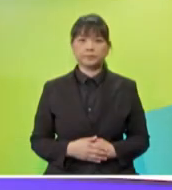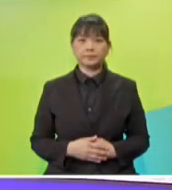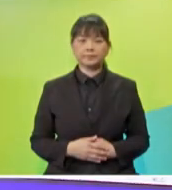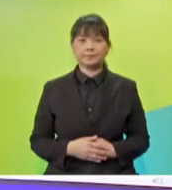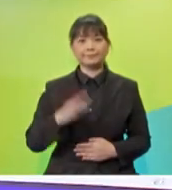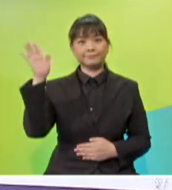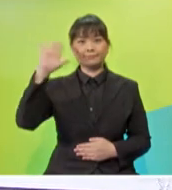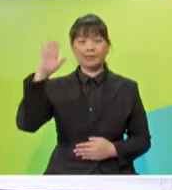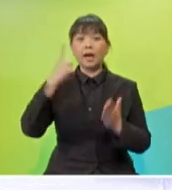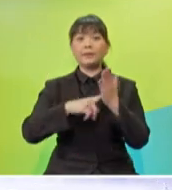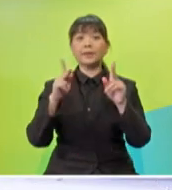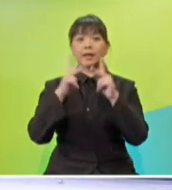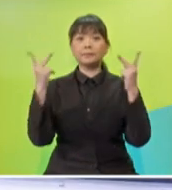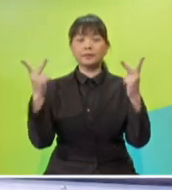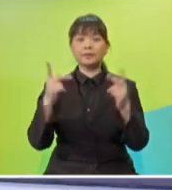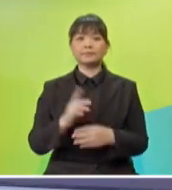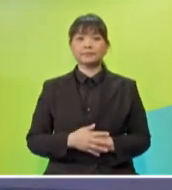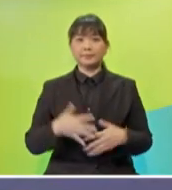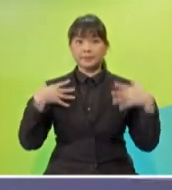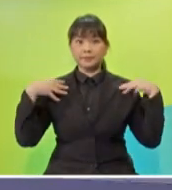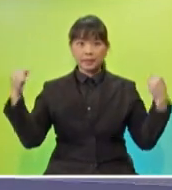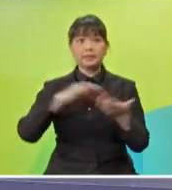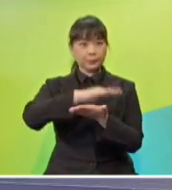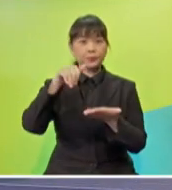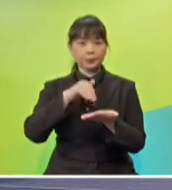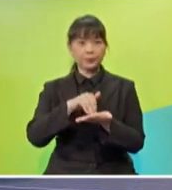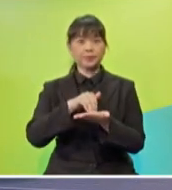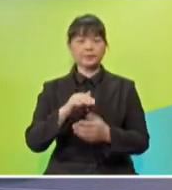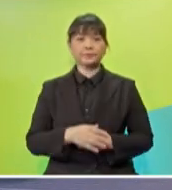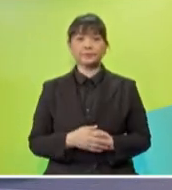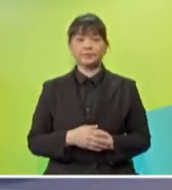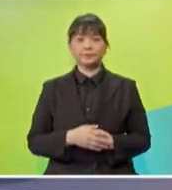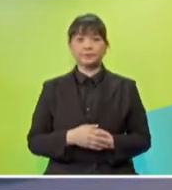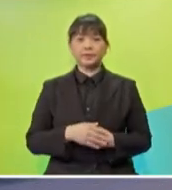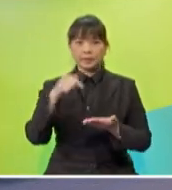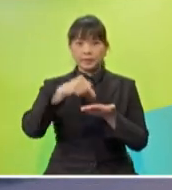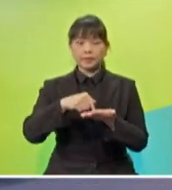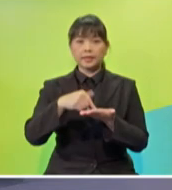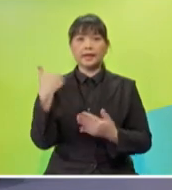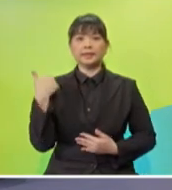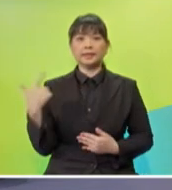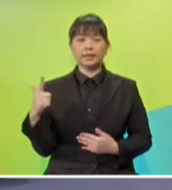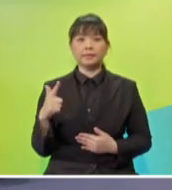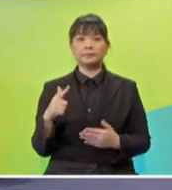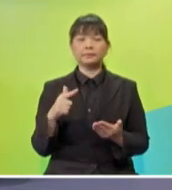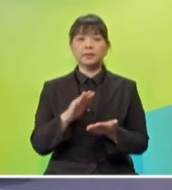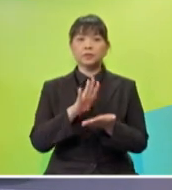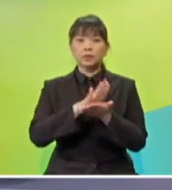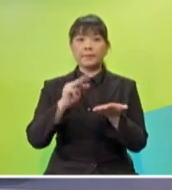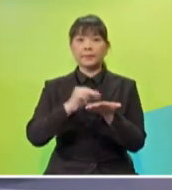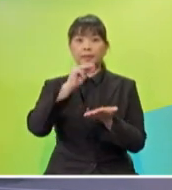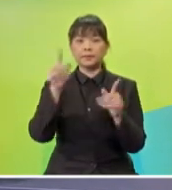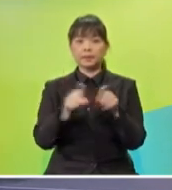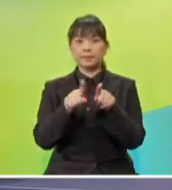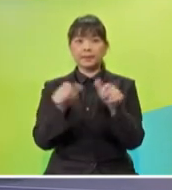Hai apa kabar Sehat semua yeah menengah rendah bersama